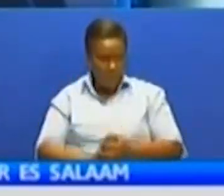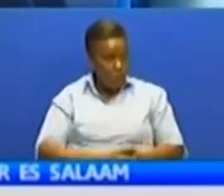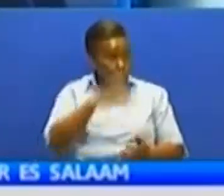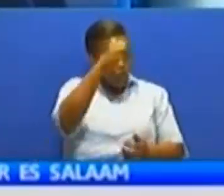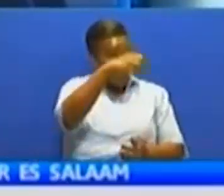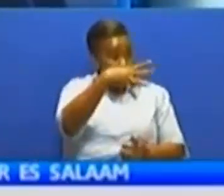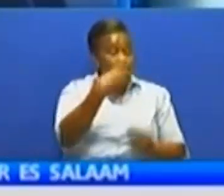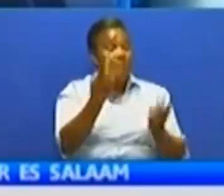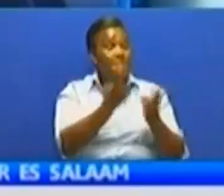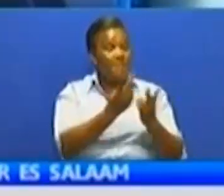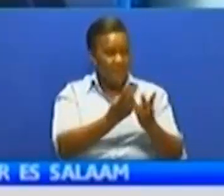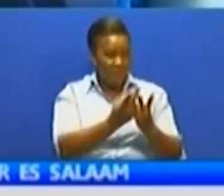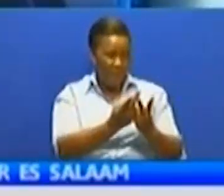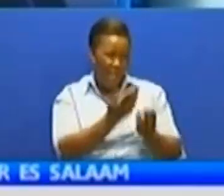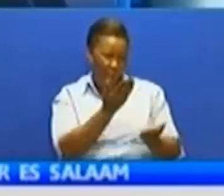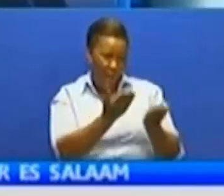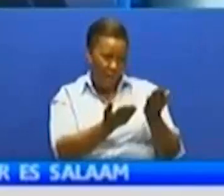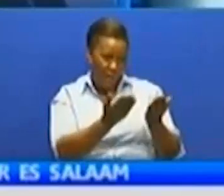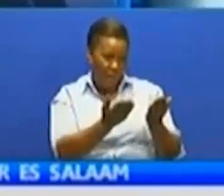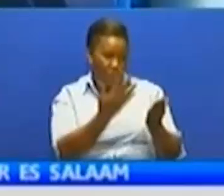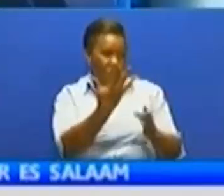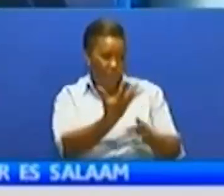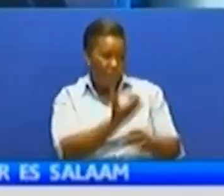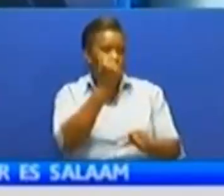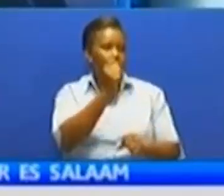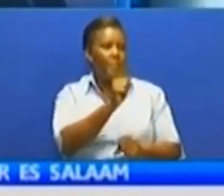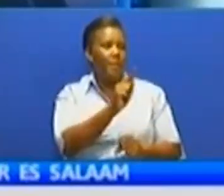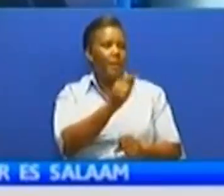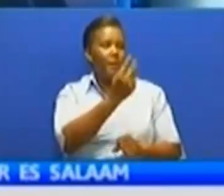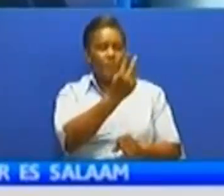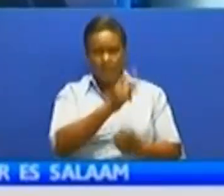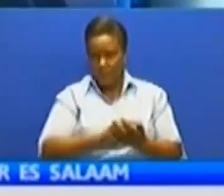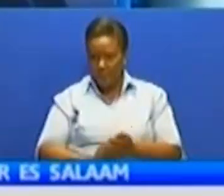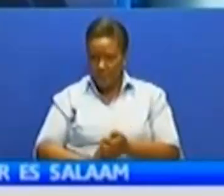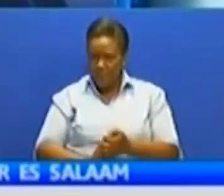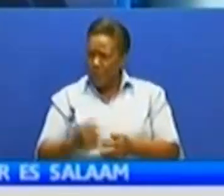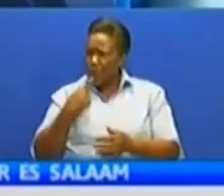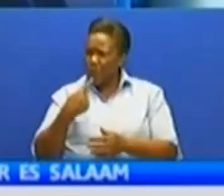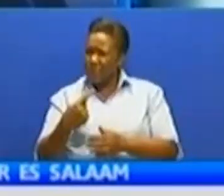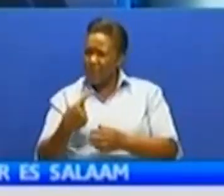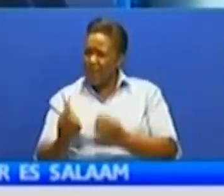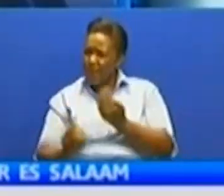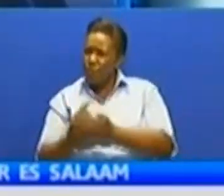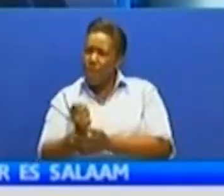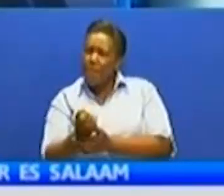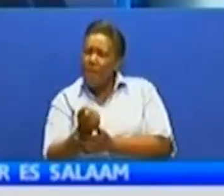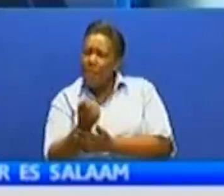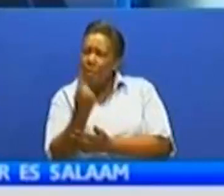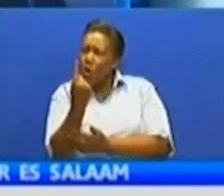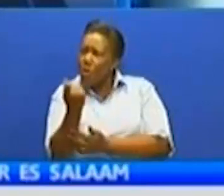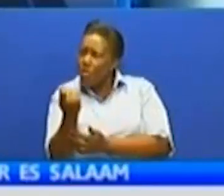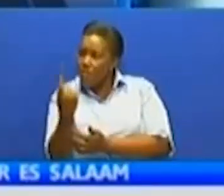mbili walau. Kwa hiyo sio kitu cha nadra kabisa, ila aha, sema tu kwamba vitu hivi labda mahali